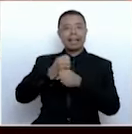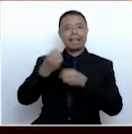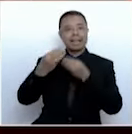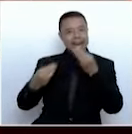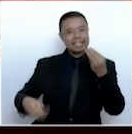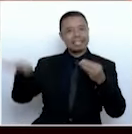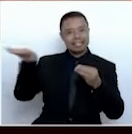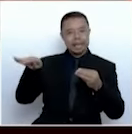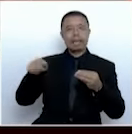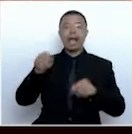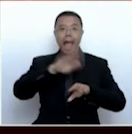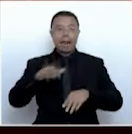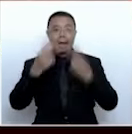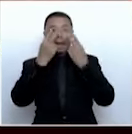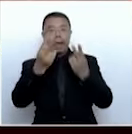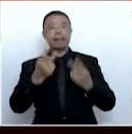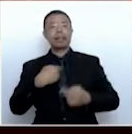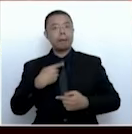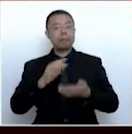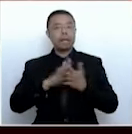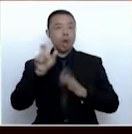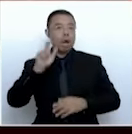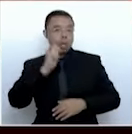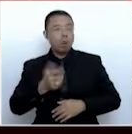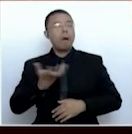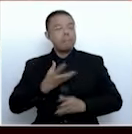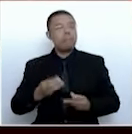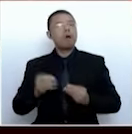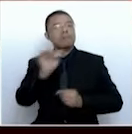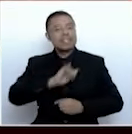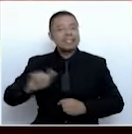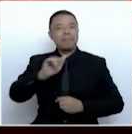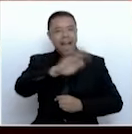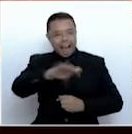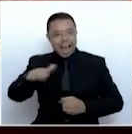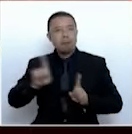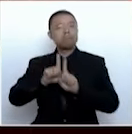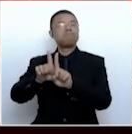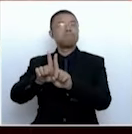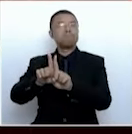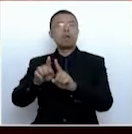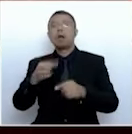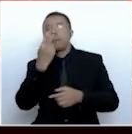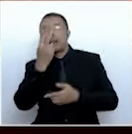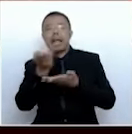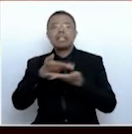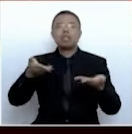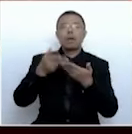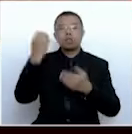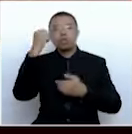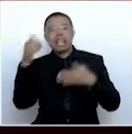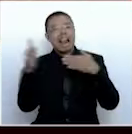Allah anak-anak Gen Z yang lagi nonton, kami sebagai orang tua akan membersamai Anda dalam kesulitan-kesulitan dan harapannya